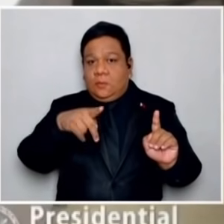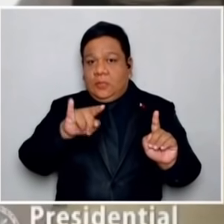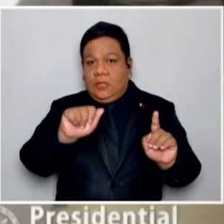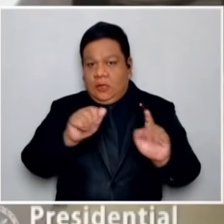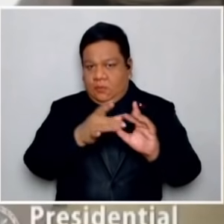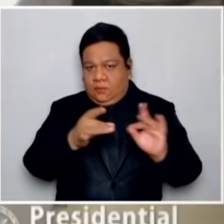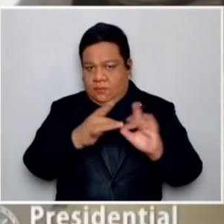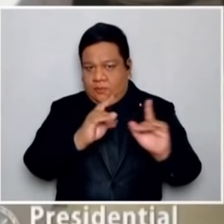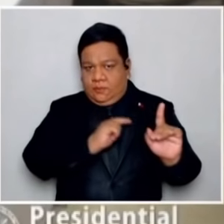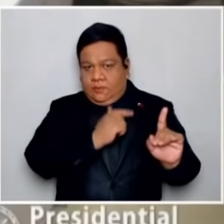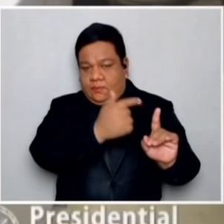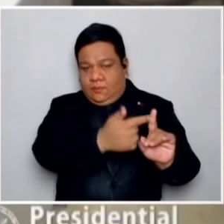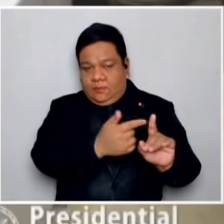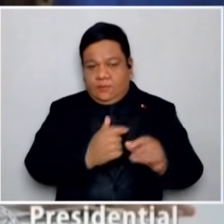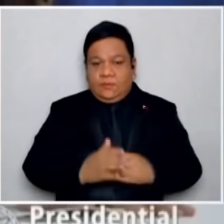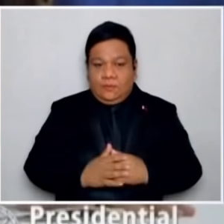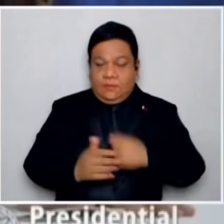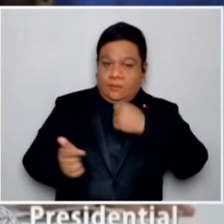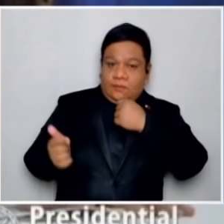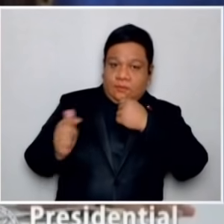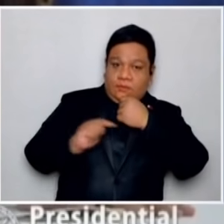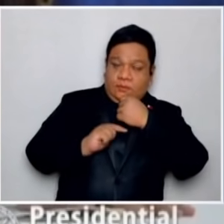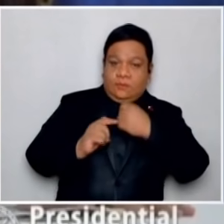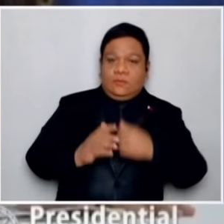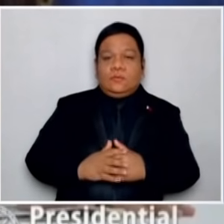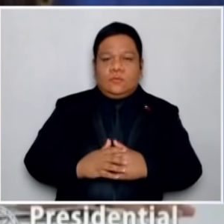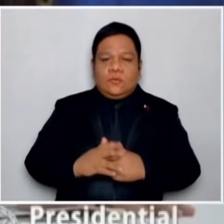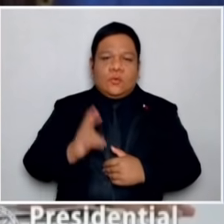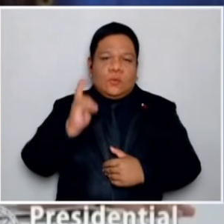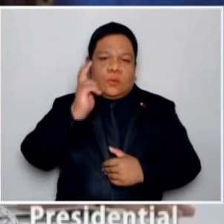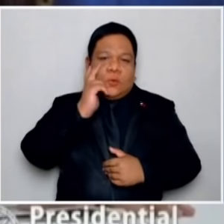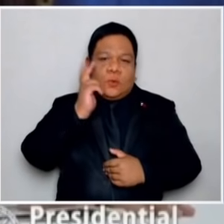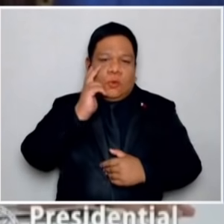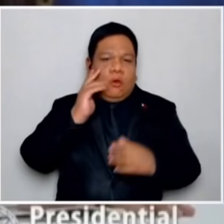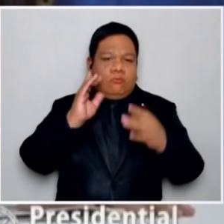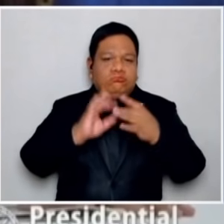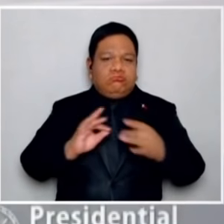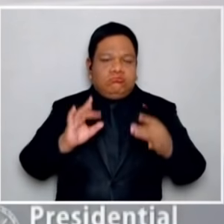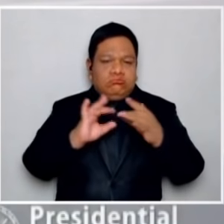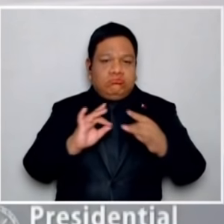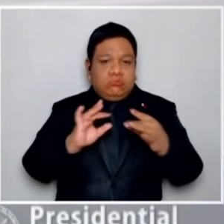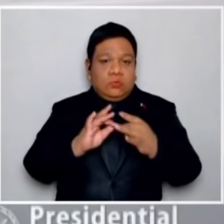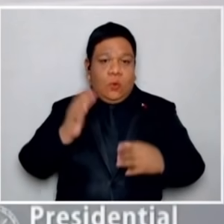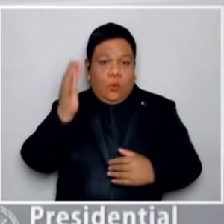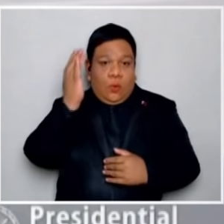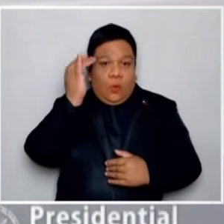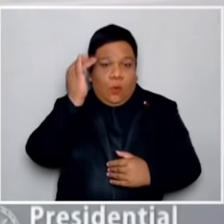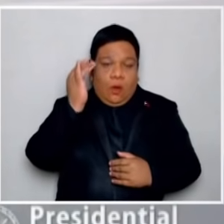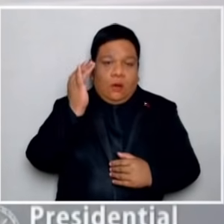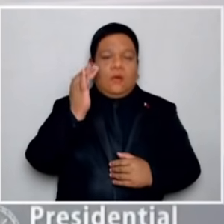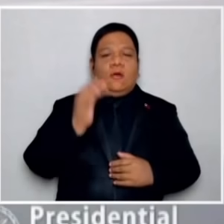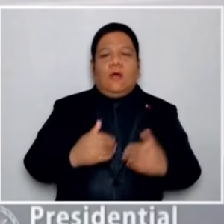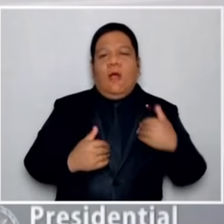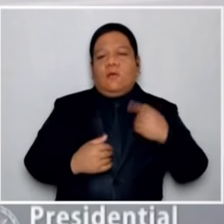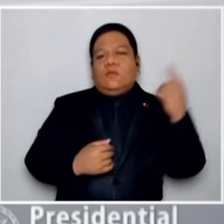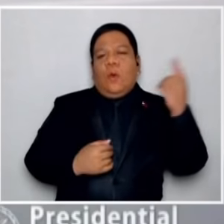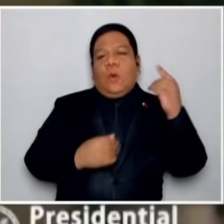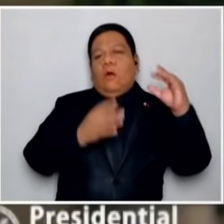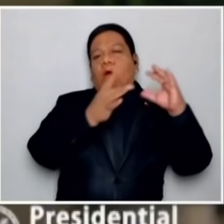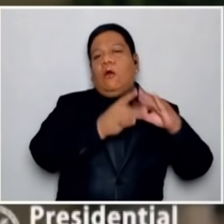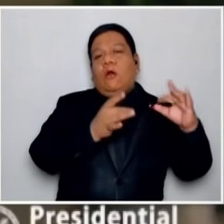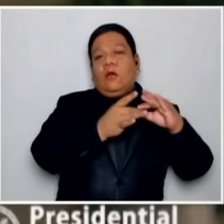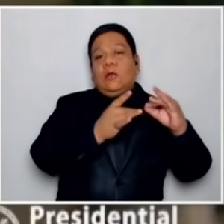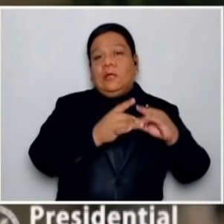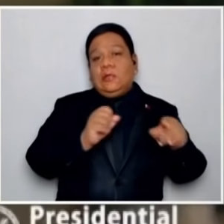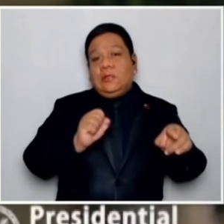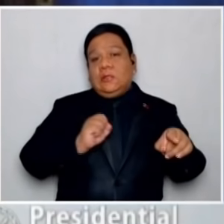Mabilis na dumepensa si Pangulong Duterte sa aligasyong kontrolado siya ng kanyang dating aide at ngayon senador at presidential aspirant na